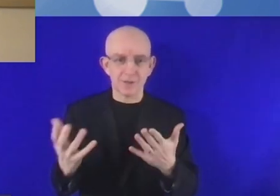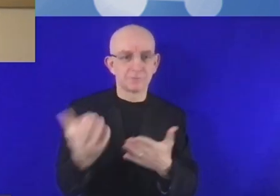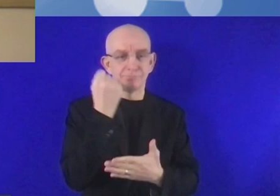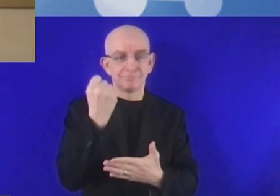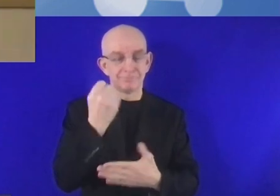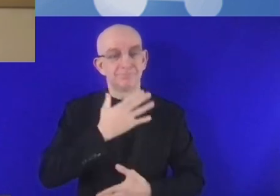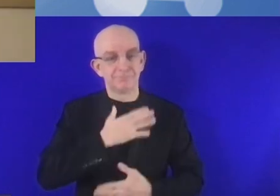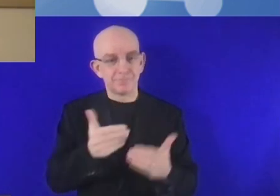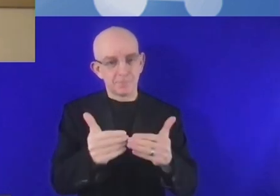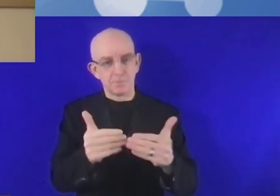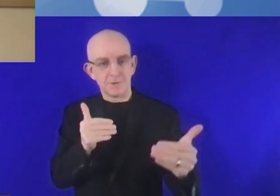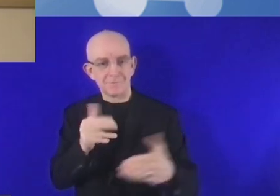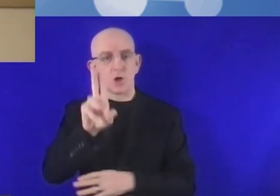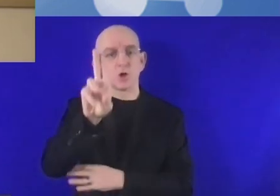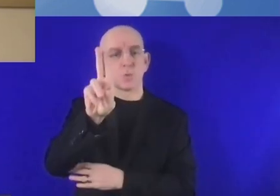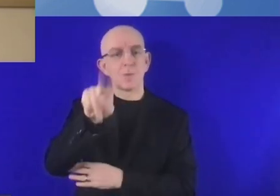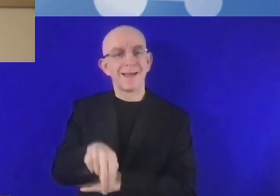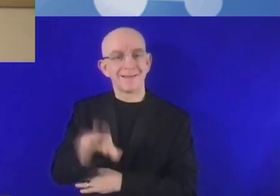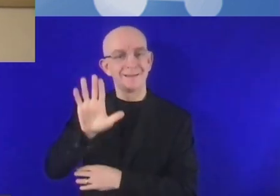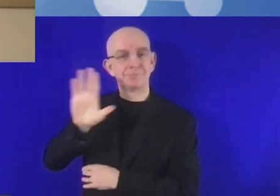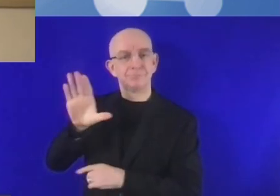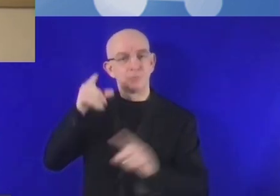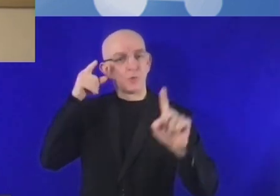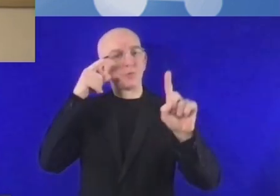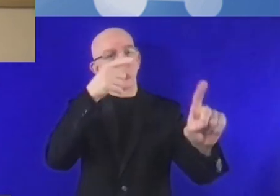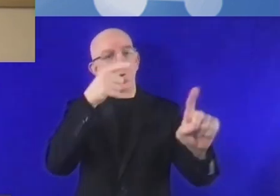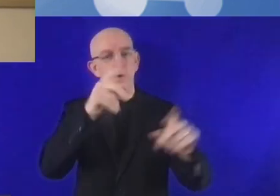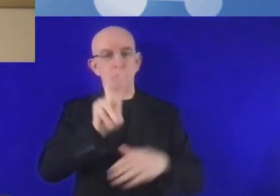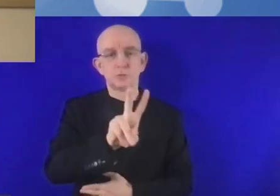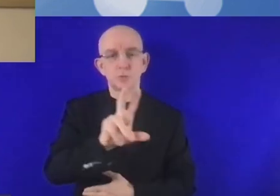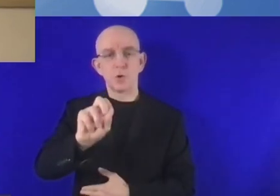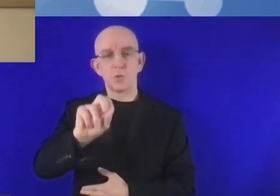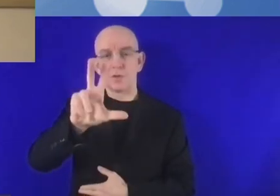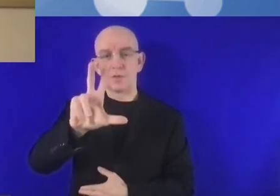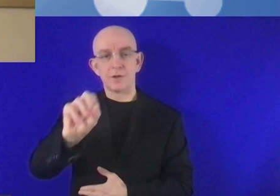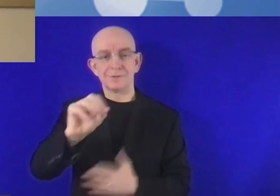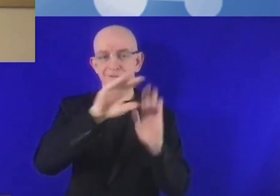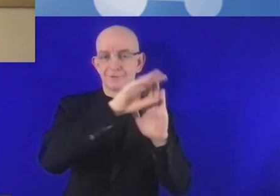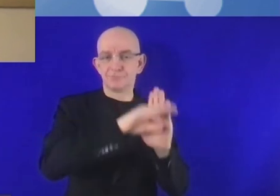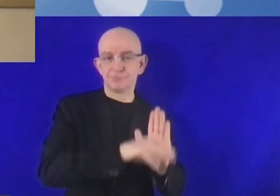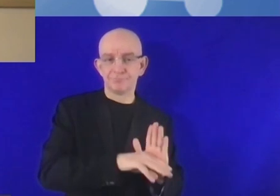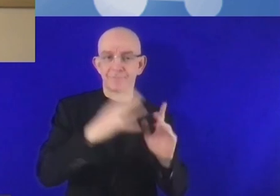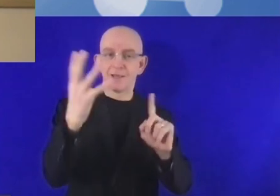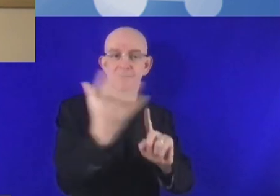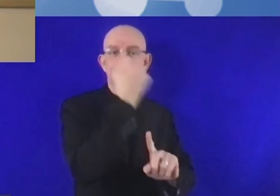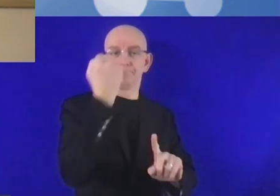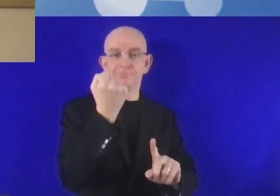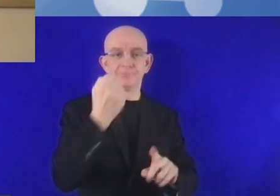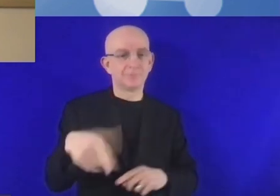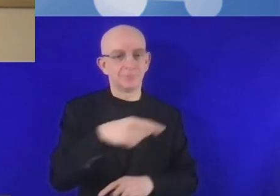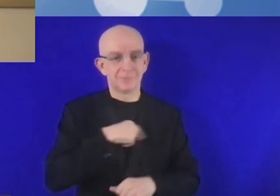internetu, bo przecież jest to jeden z celów zrównoważonego rozwoju ONZ, który powinniśmy osiągnąć do 2030